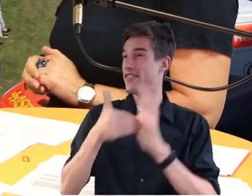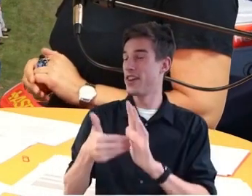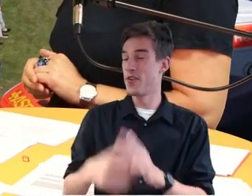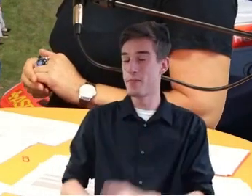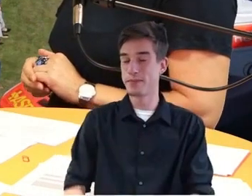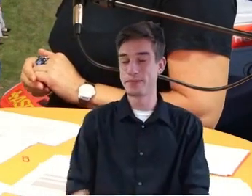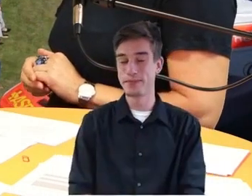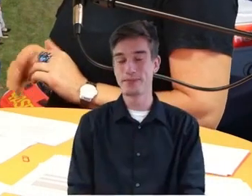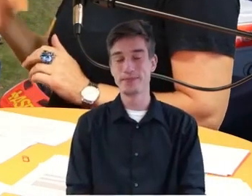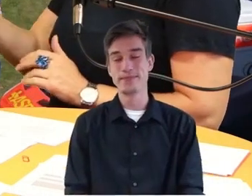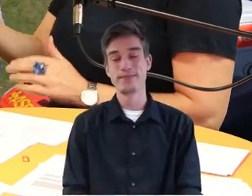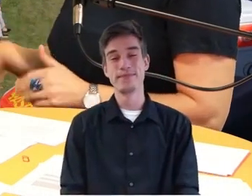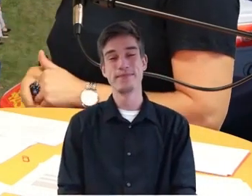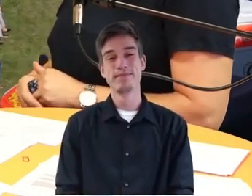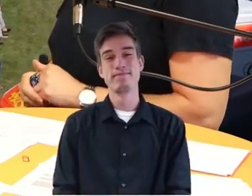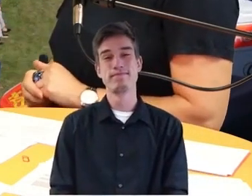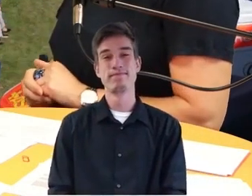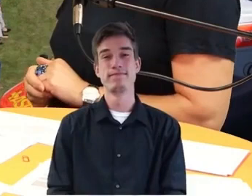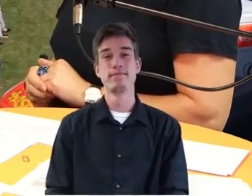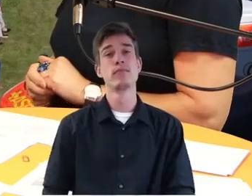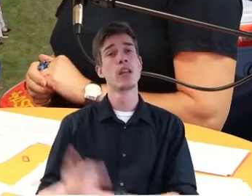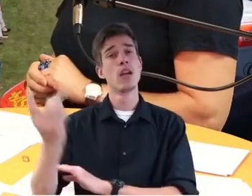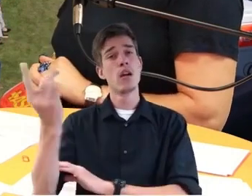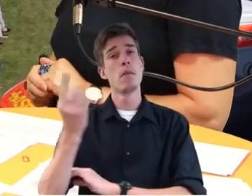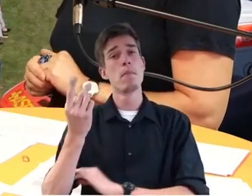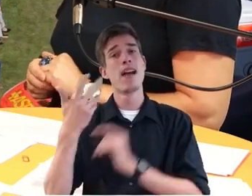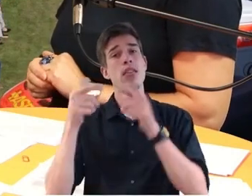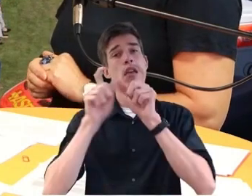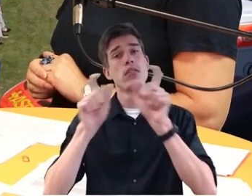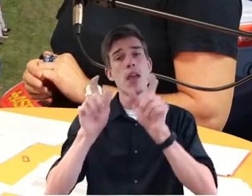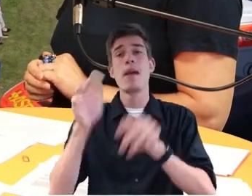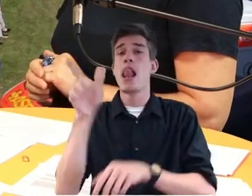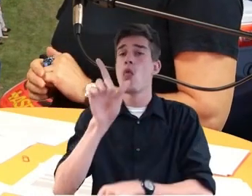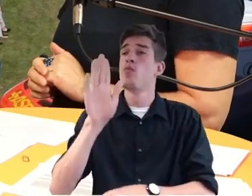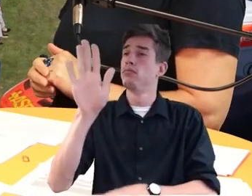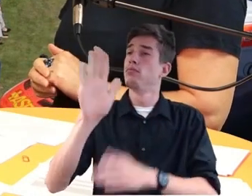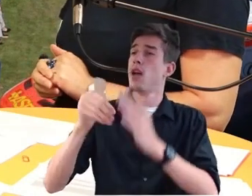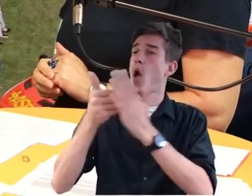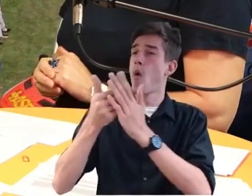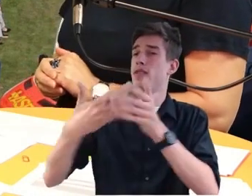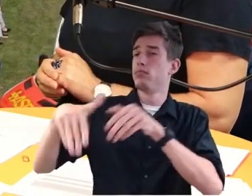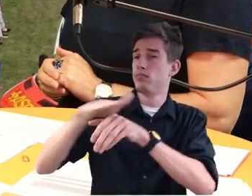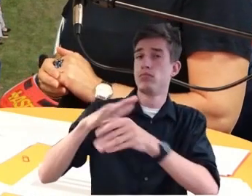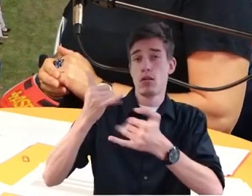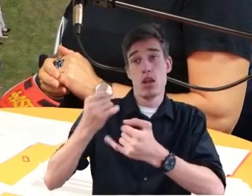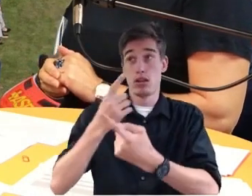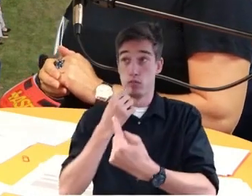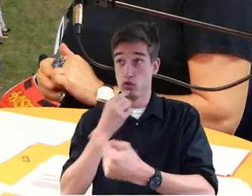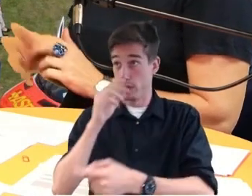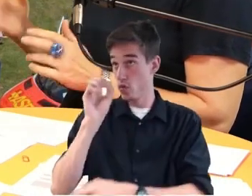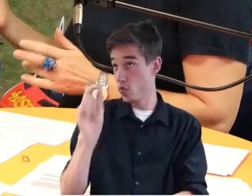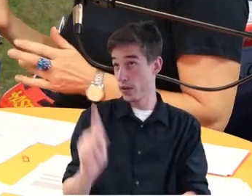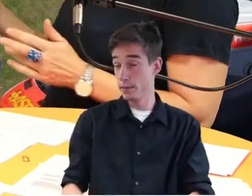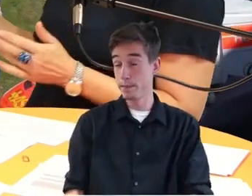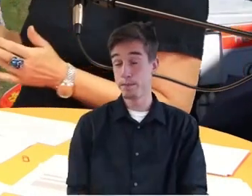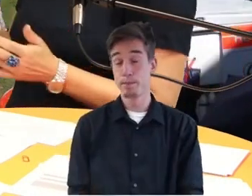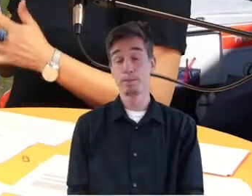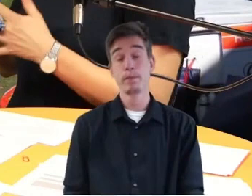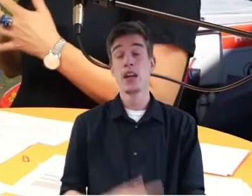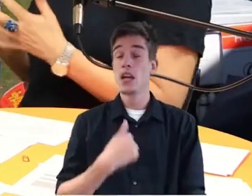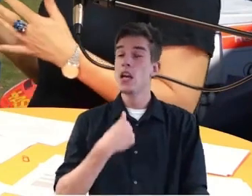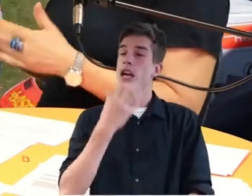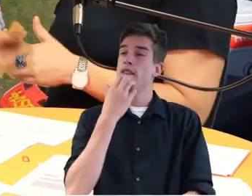und wir sprechen jetzt über die idee hkex und ich wie muss ich mir